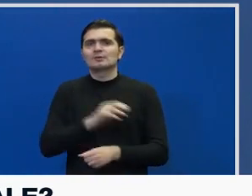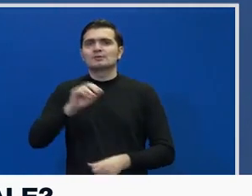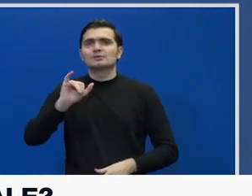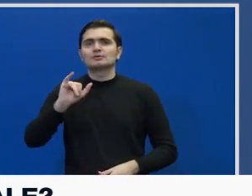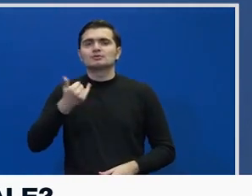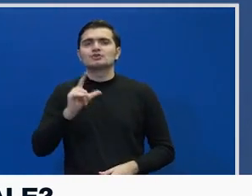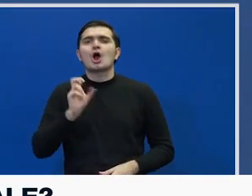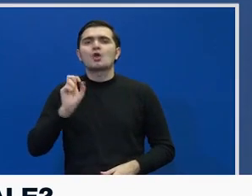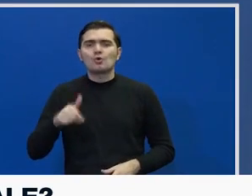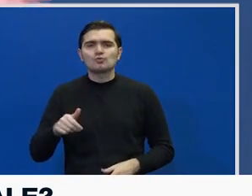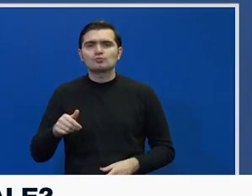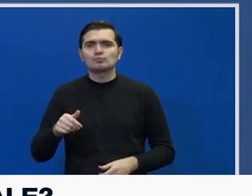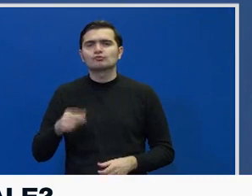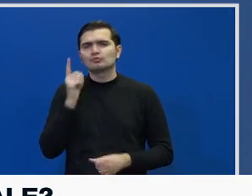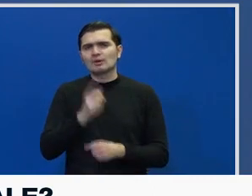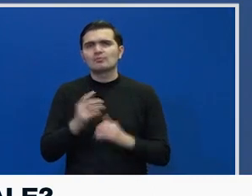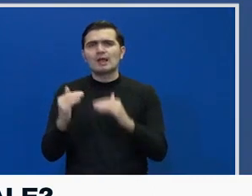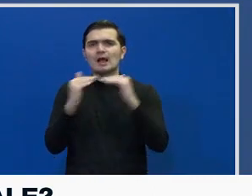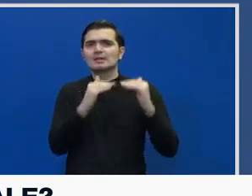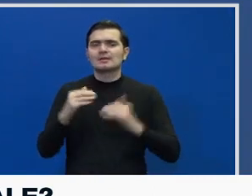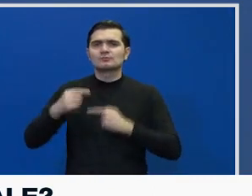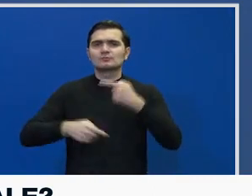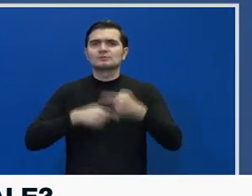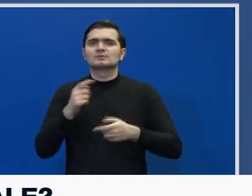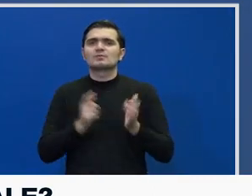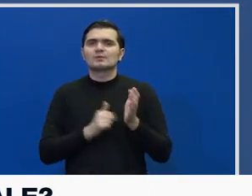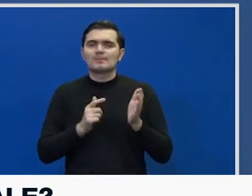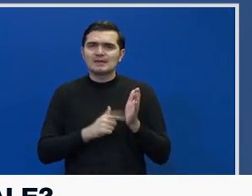bun sfârșit și el trebuie aliniat cu sistemul de pensii